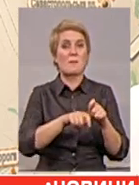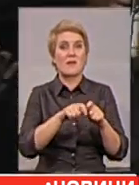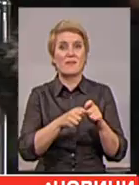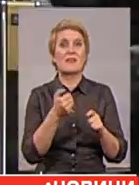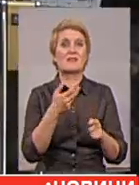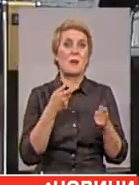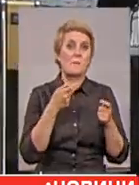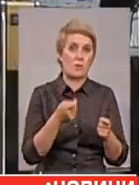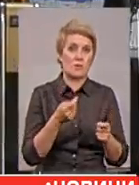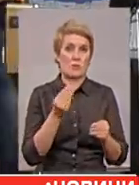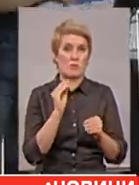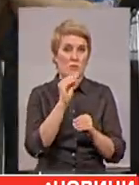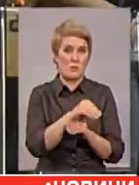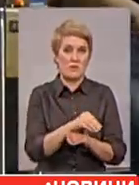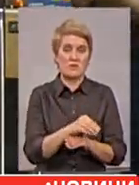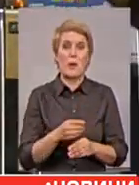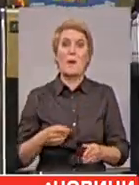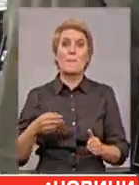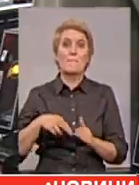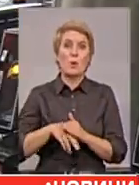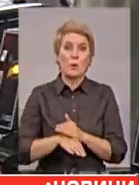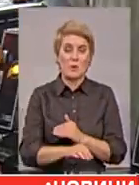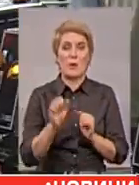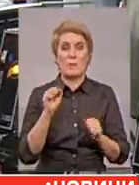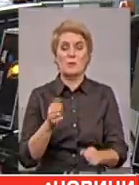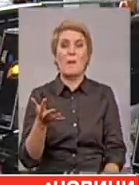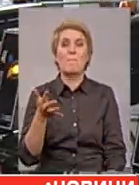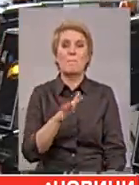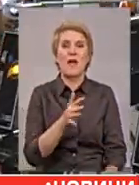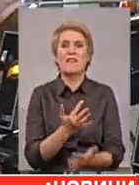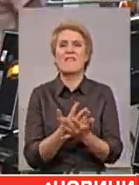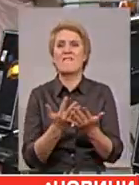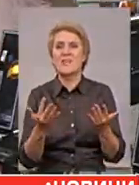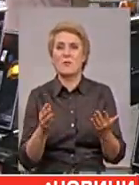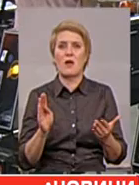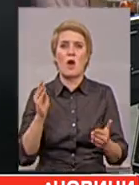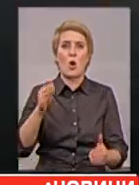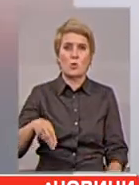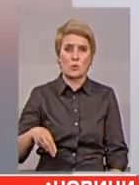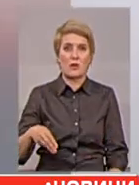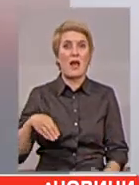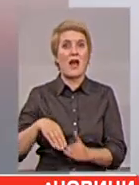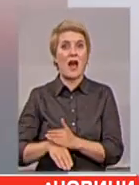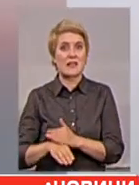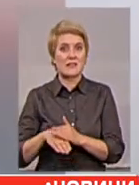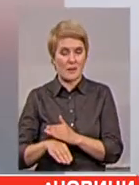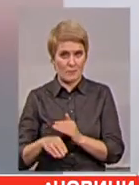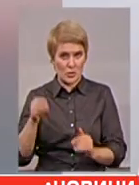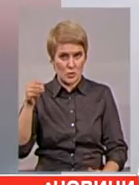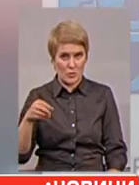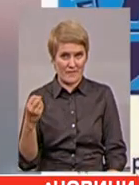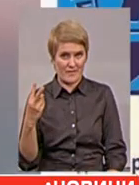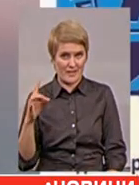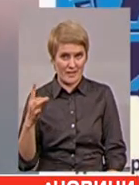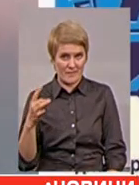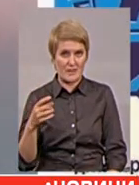поповнив. Пройти в столичне метро можна за п'ятьма видами безконтактних карток. Це сама картка метро вартістю 12 гривень, проїзні